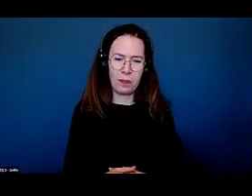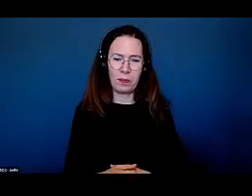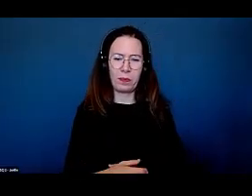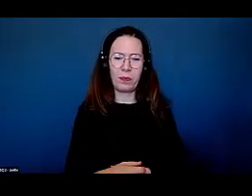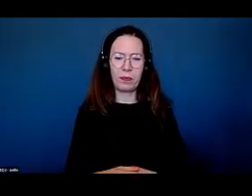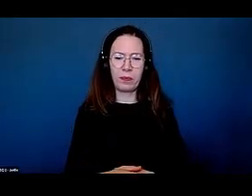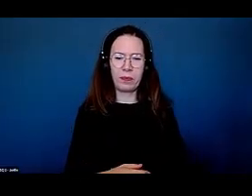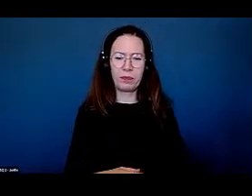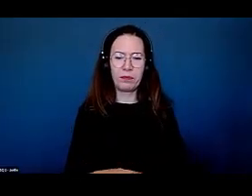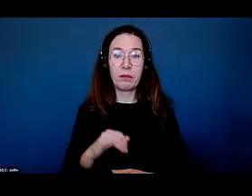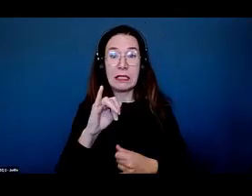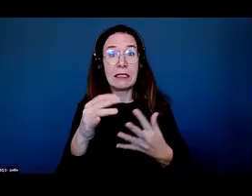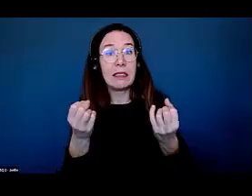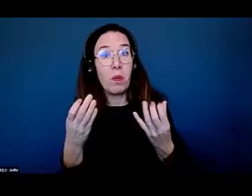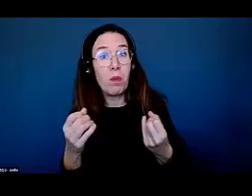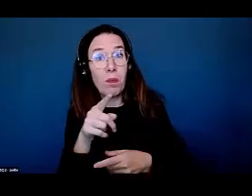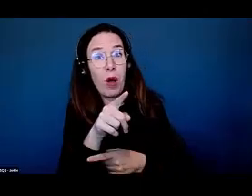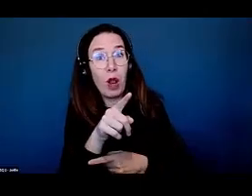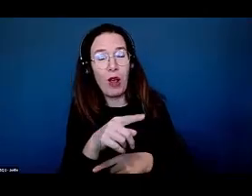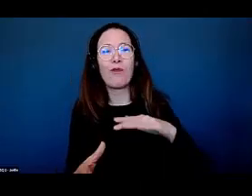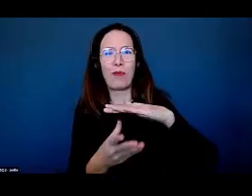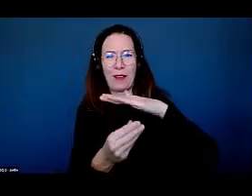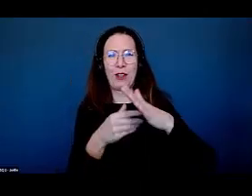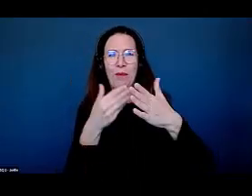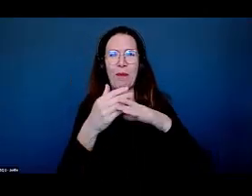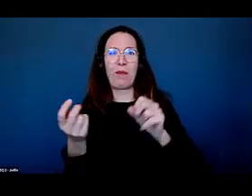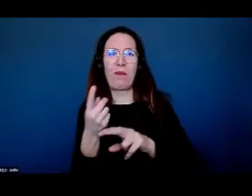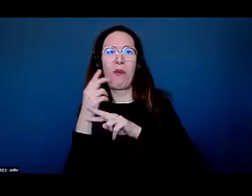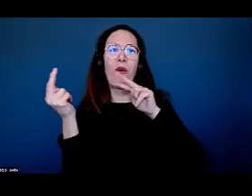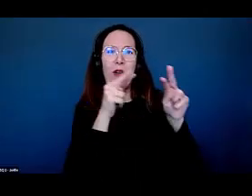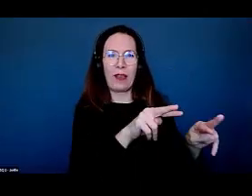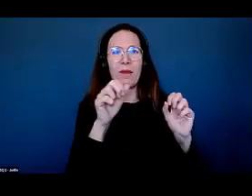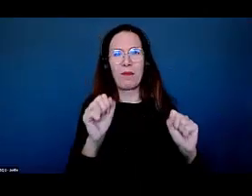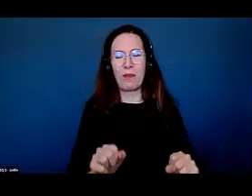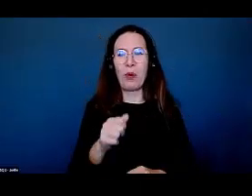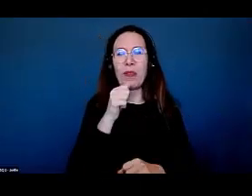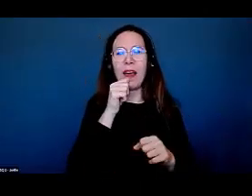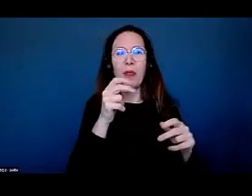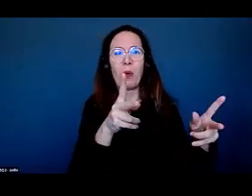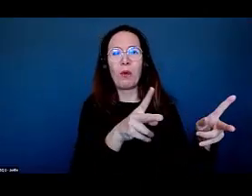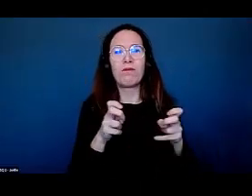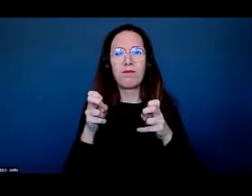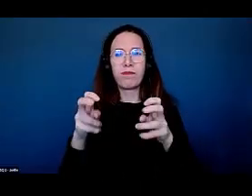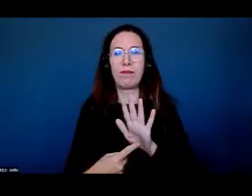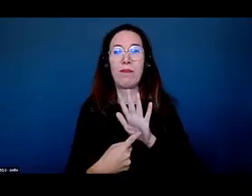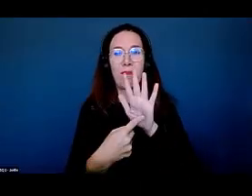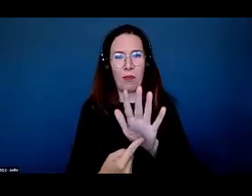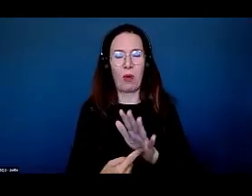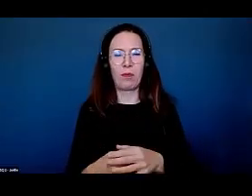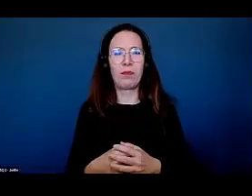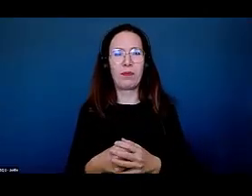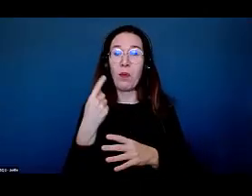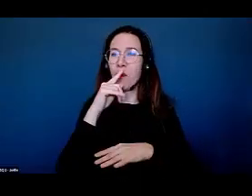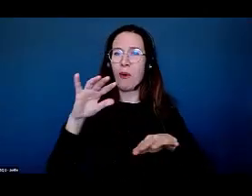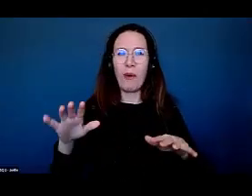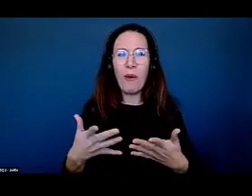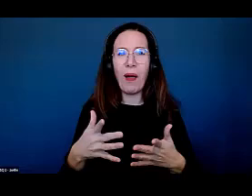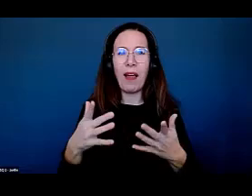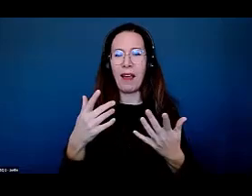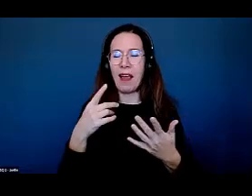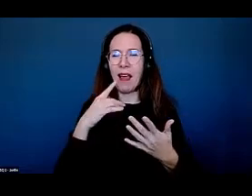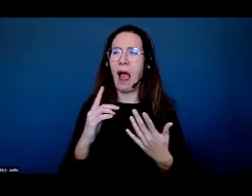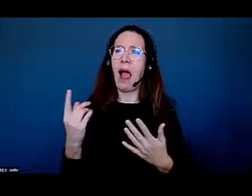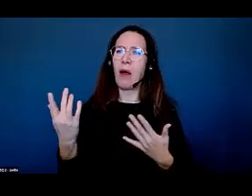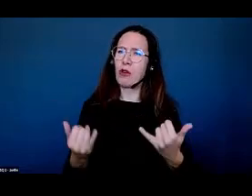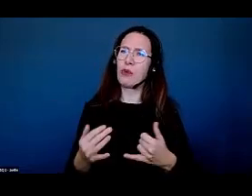les deux webinaires? Si vous n'étiez pas là, l'enregistrement est disponible. Je vais en partager un extrait pour planter